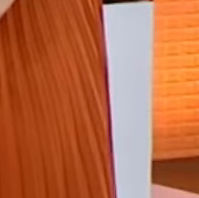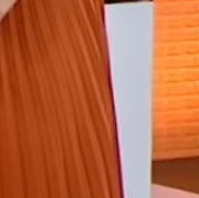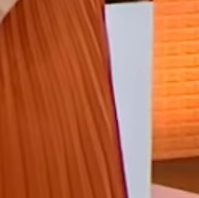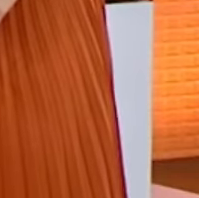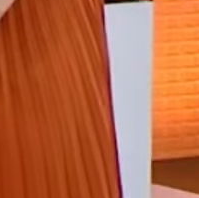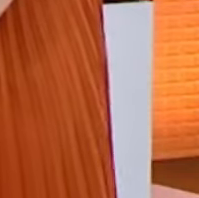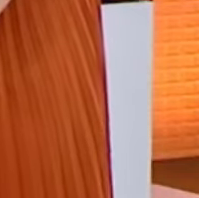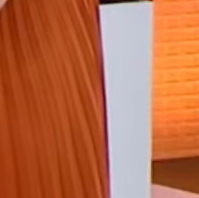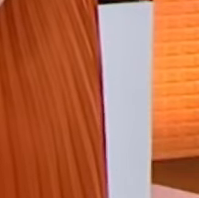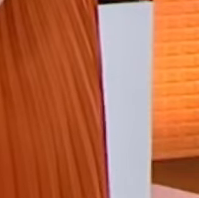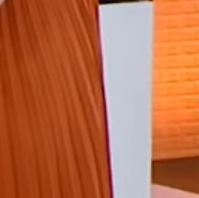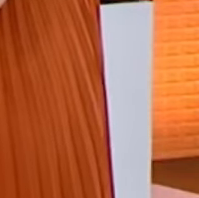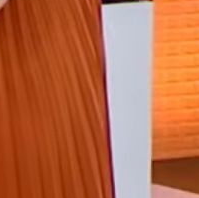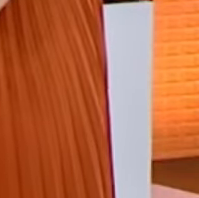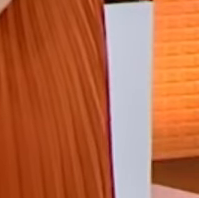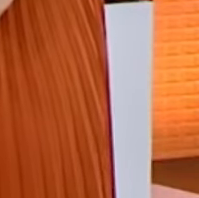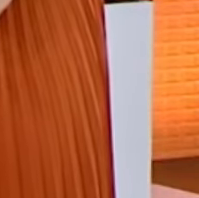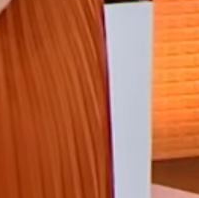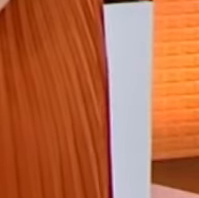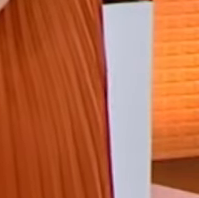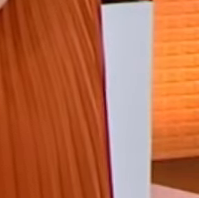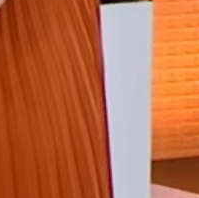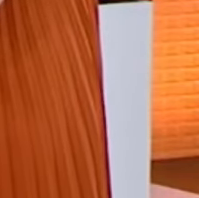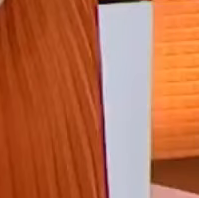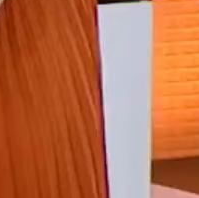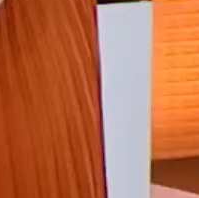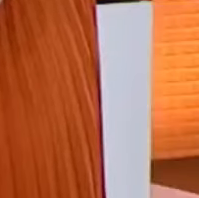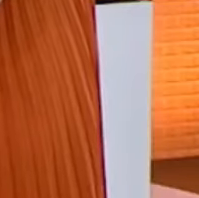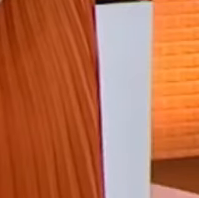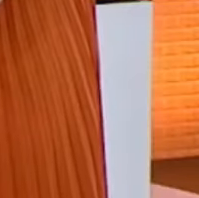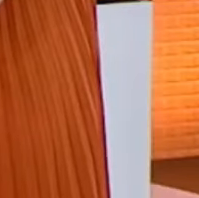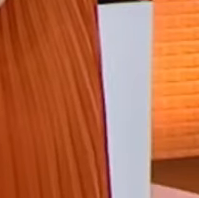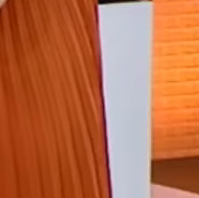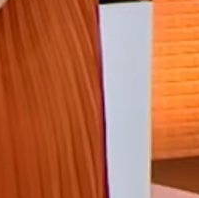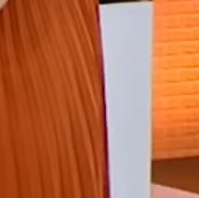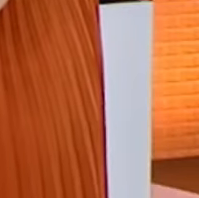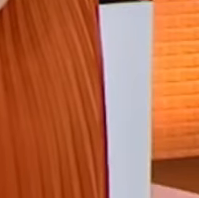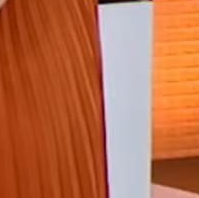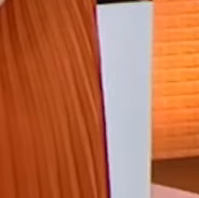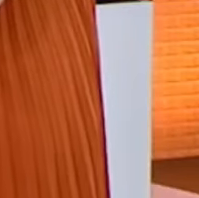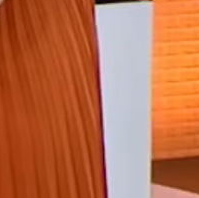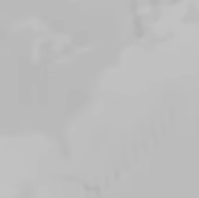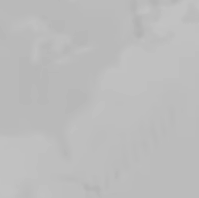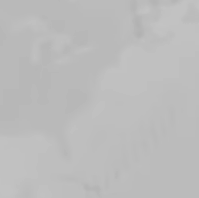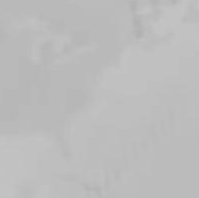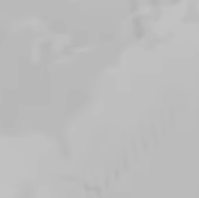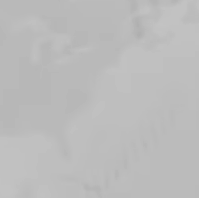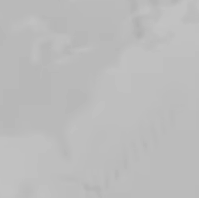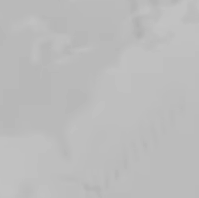subaybayan niyo po kami sa GMA Pinoy TV at sa www.gmanews.tv.